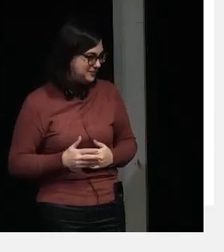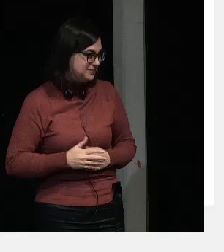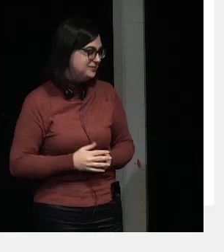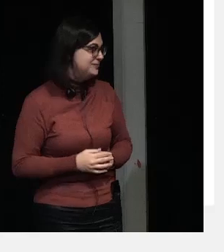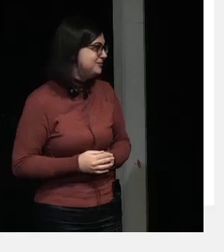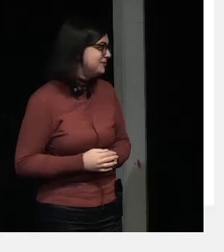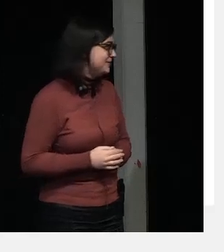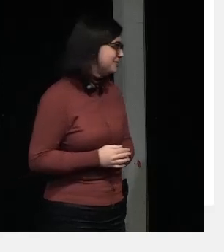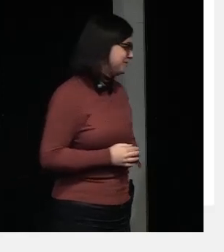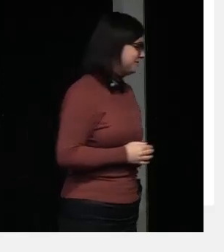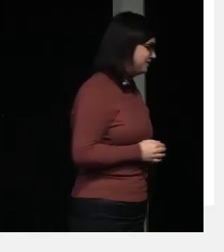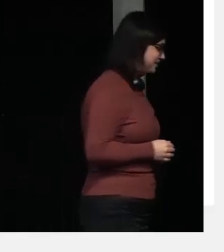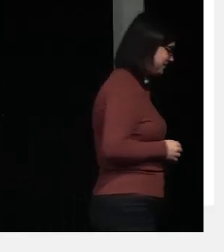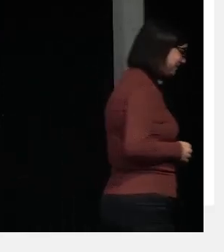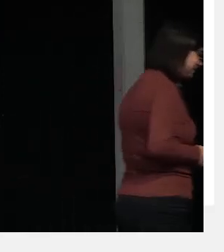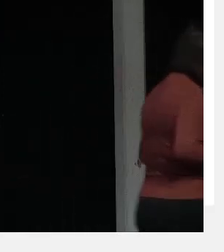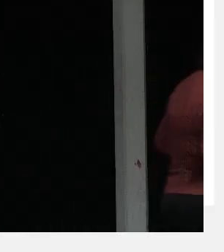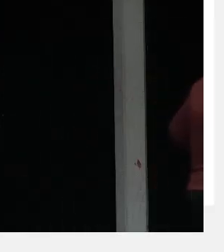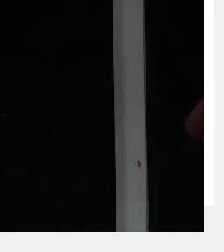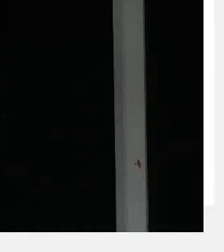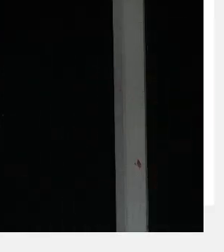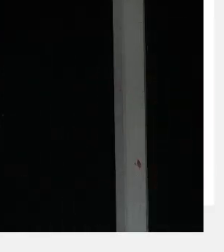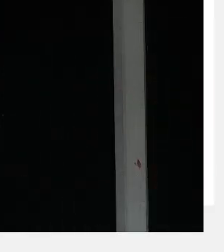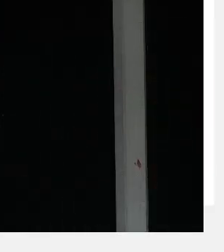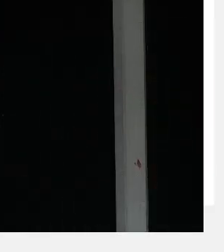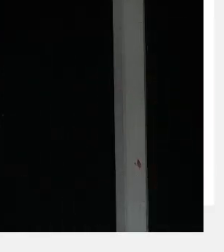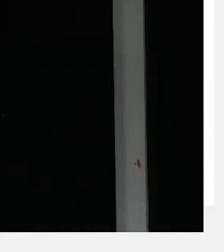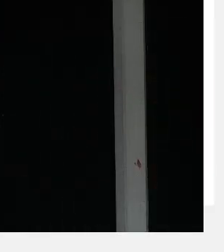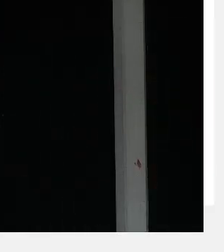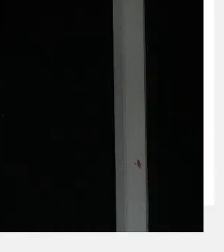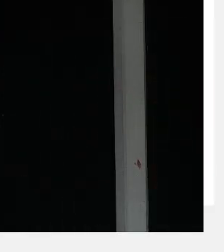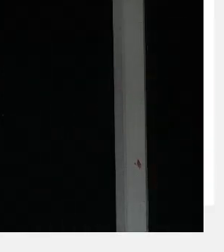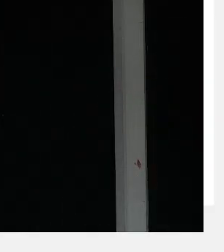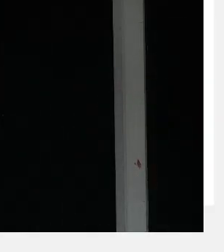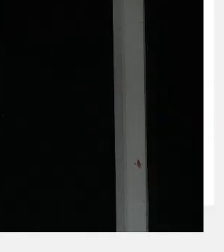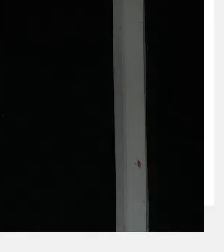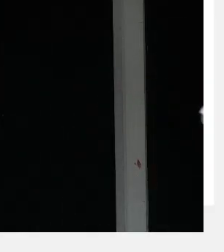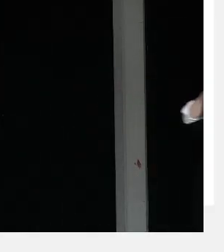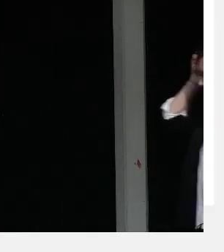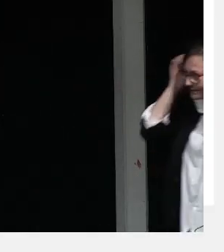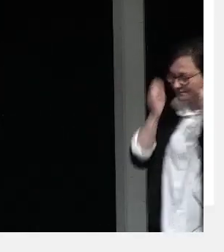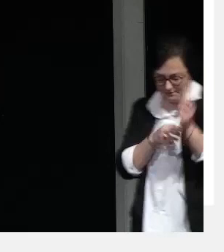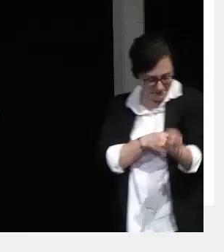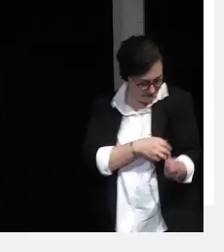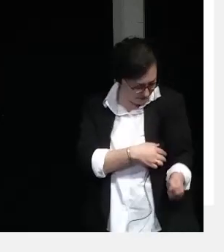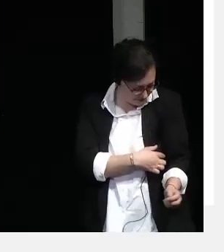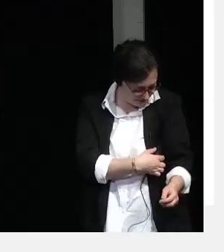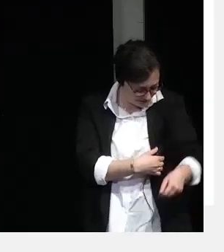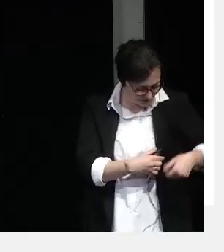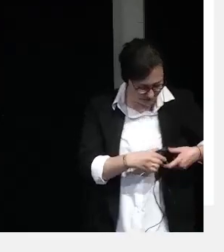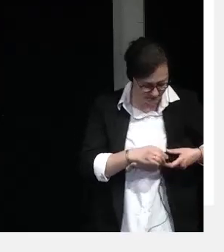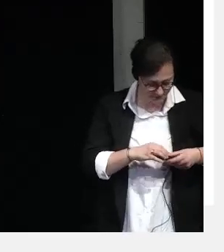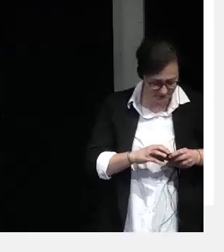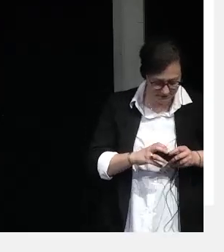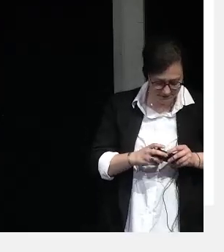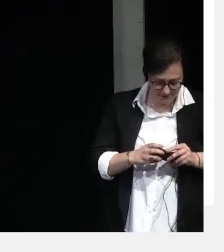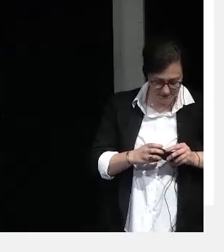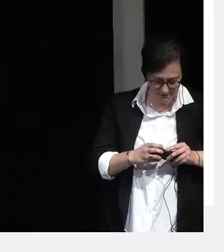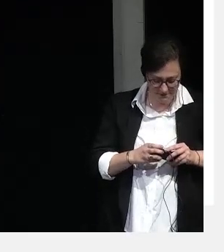amazing ladies with us, and you were certainly last, but certainly not least. Ναι. Thank you so very much for being us with